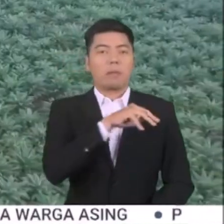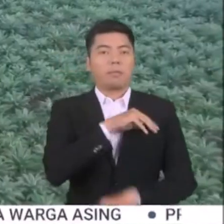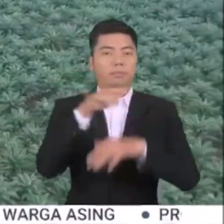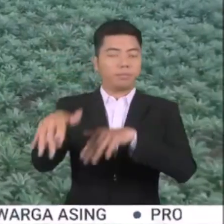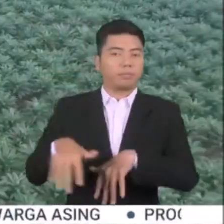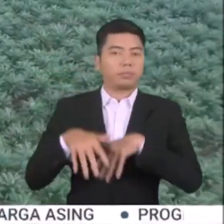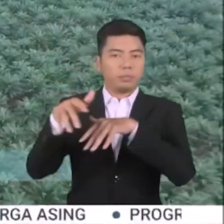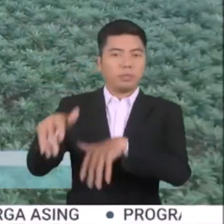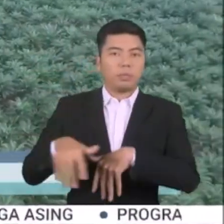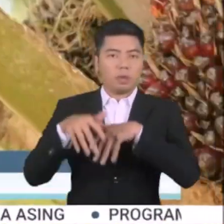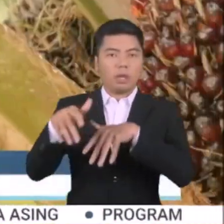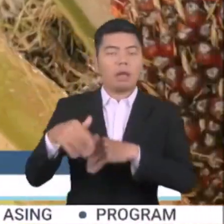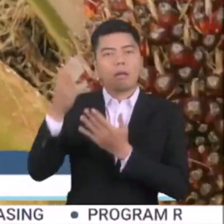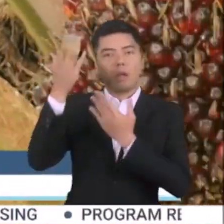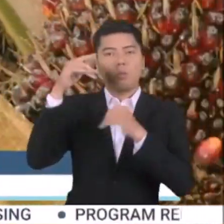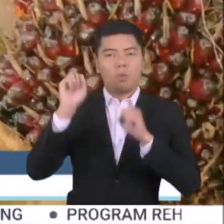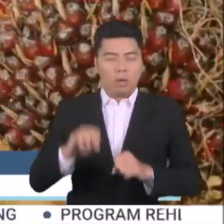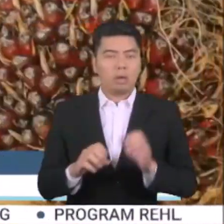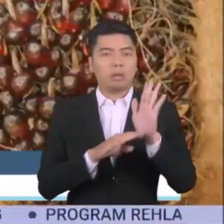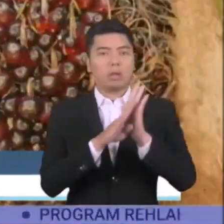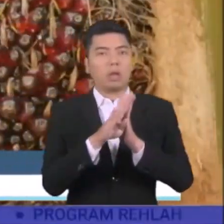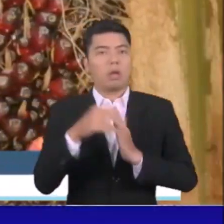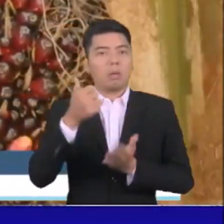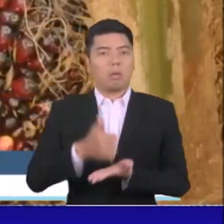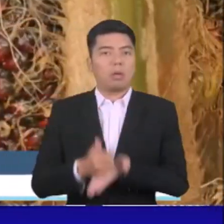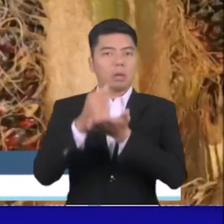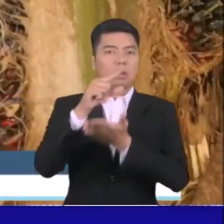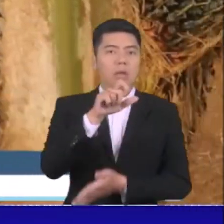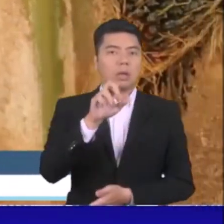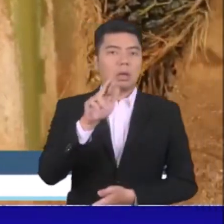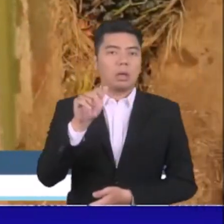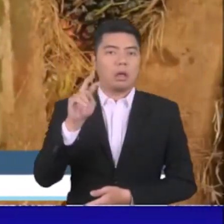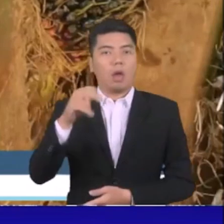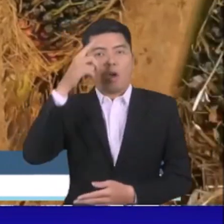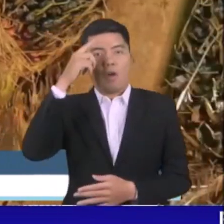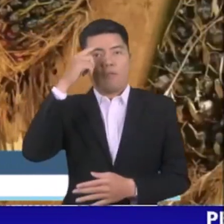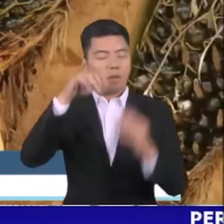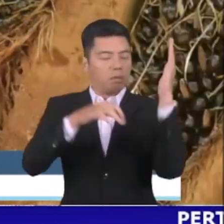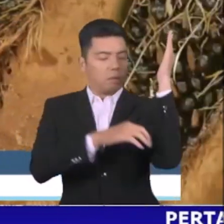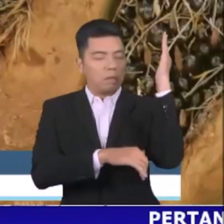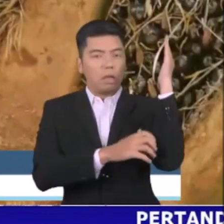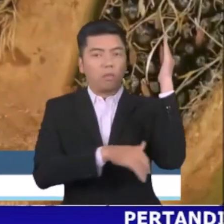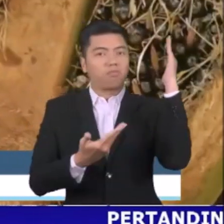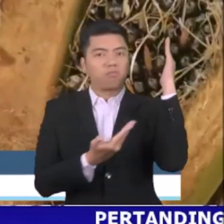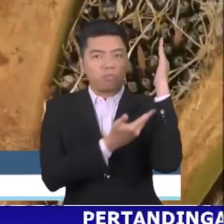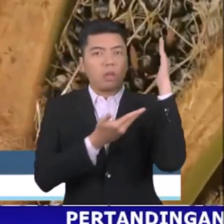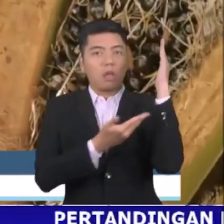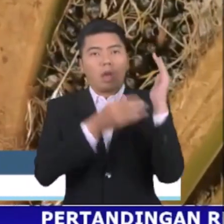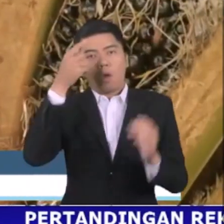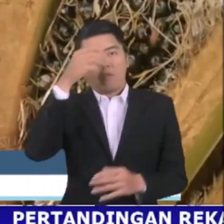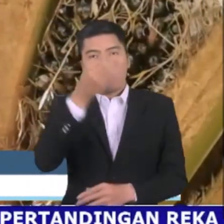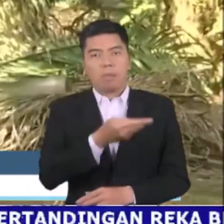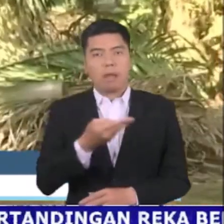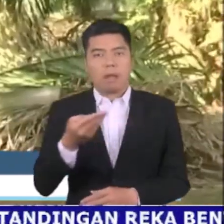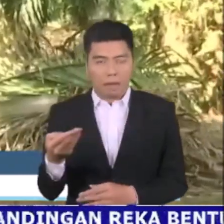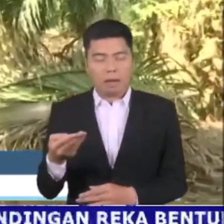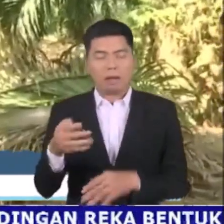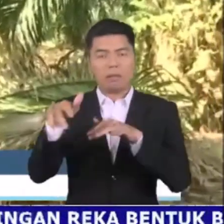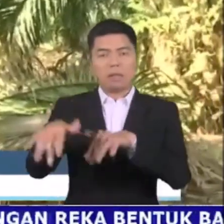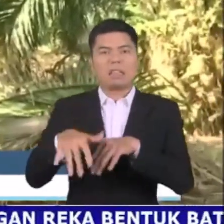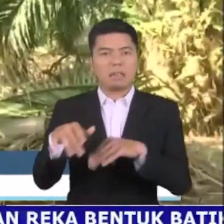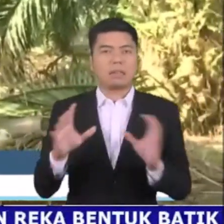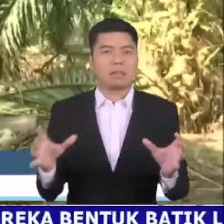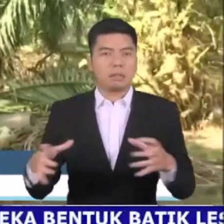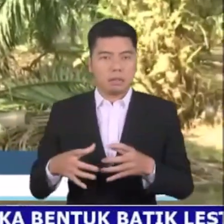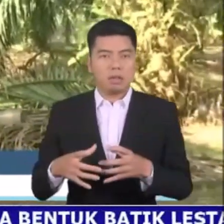Kementerian perladangan dan komoditi berhasrat meningkatkan bantuan Geran penanaman semula sawit bagi merancakkan produktiviti pekebun kecil